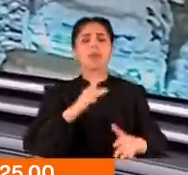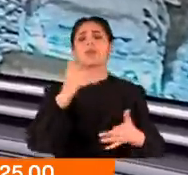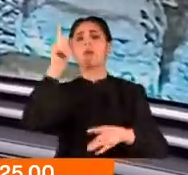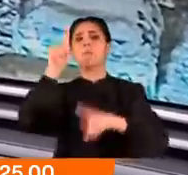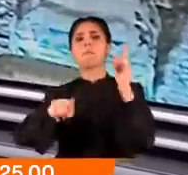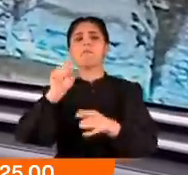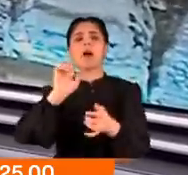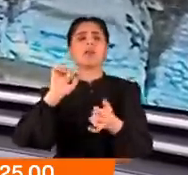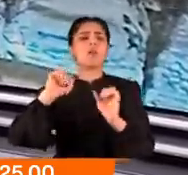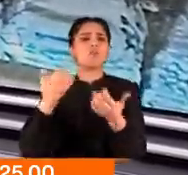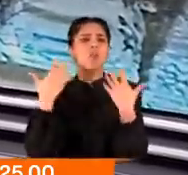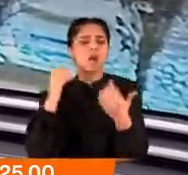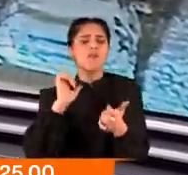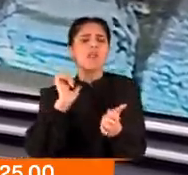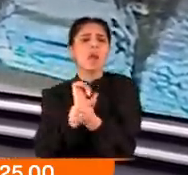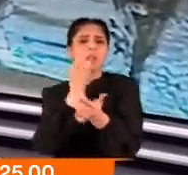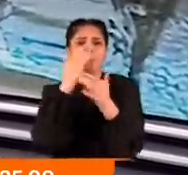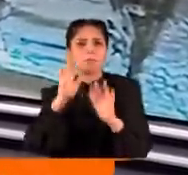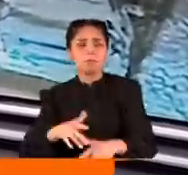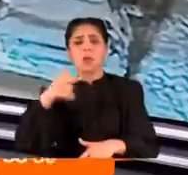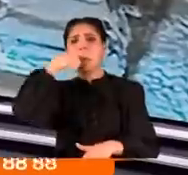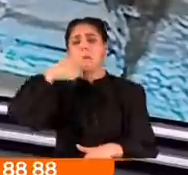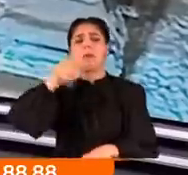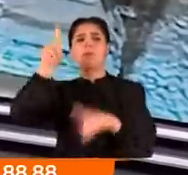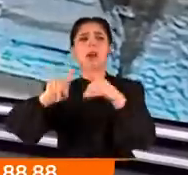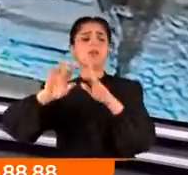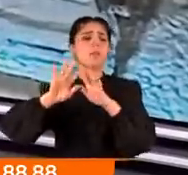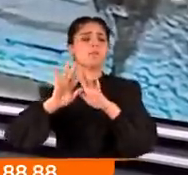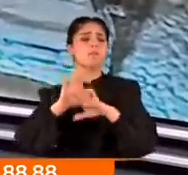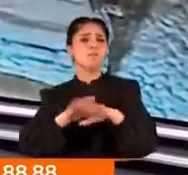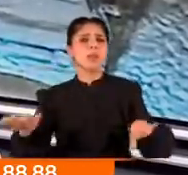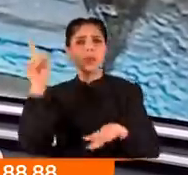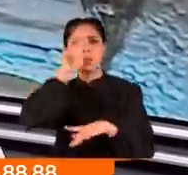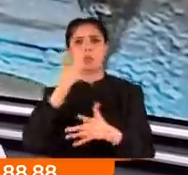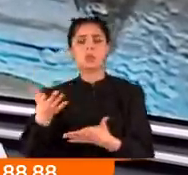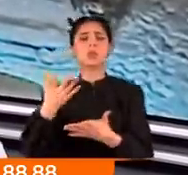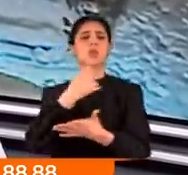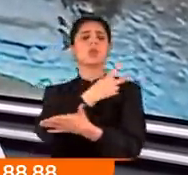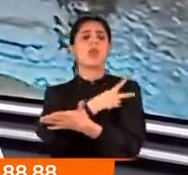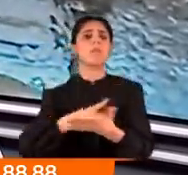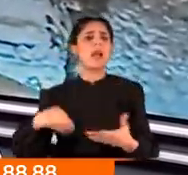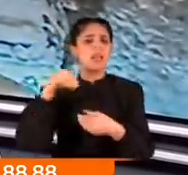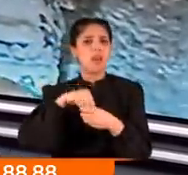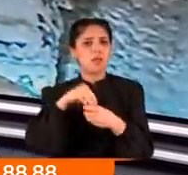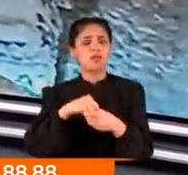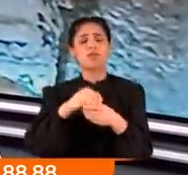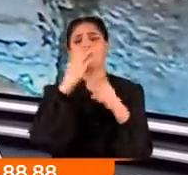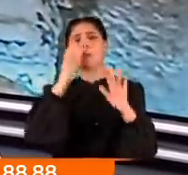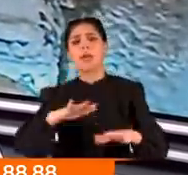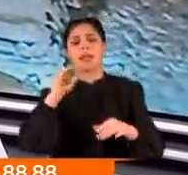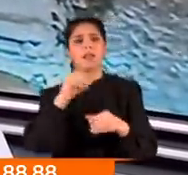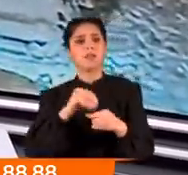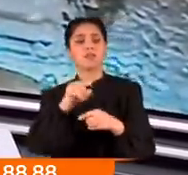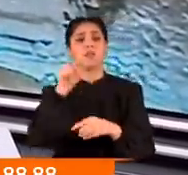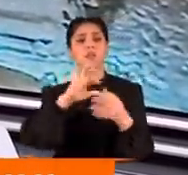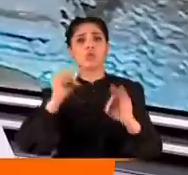gibi soğukta esir olanlar, benzini bittiği için kontak kapatanlar, belediye toplu ulaşım araçlarında balık istifi esareti yaşayanlar için bu